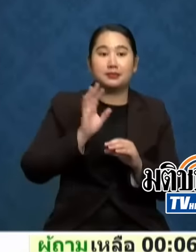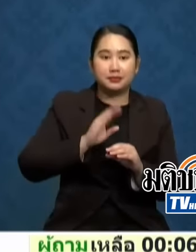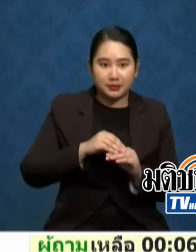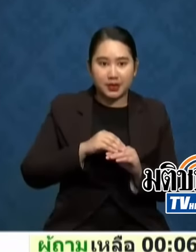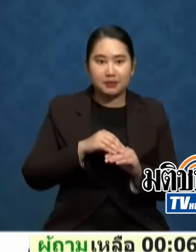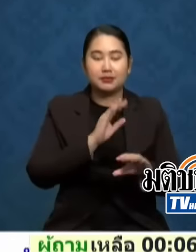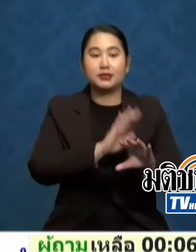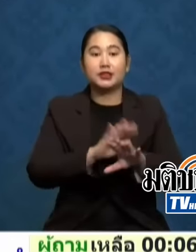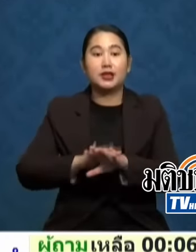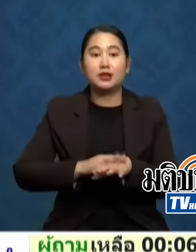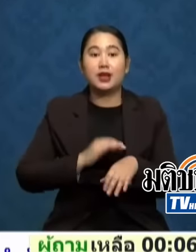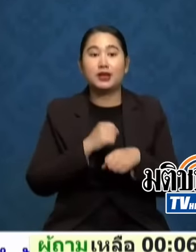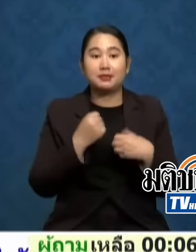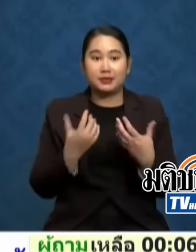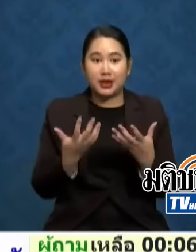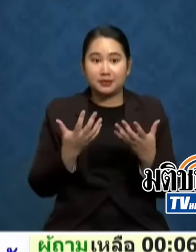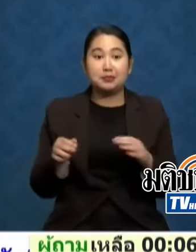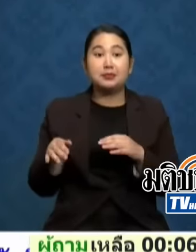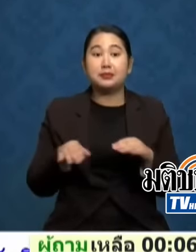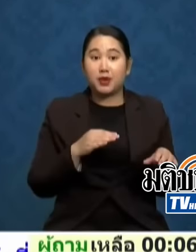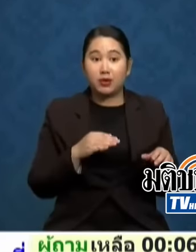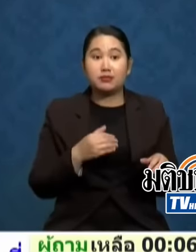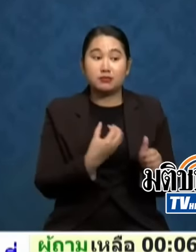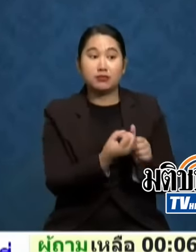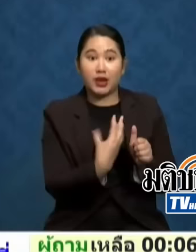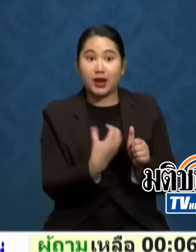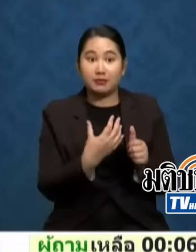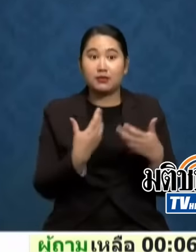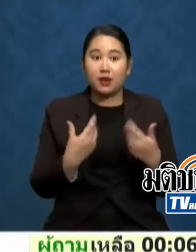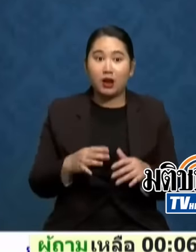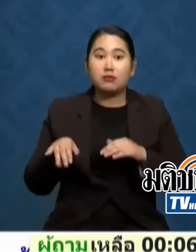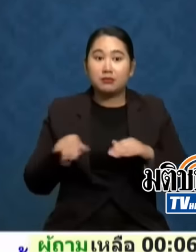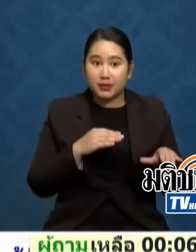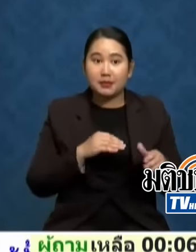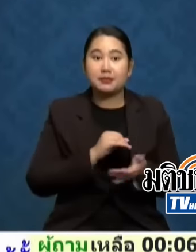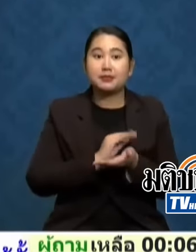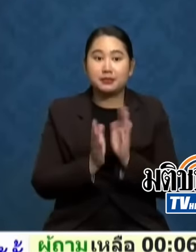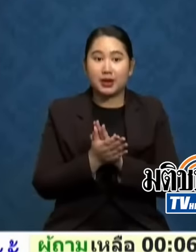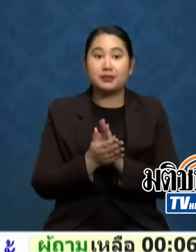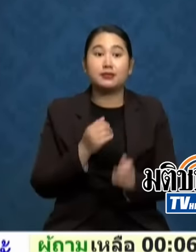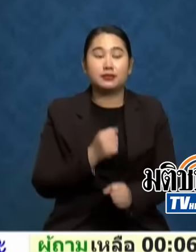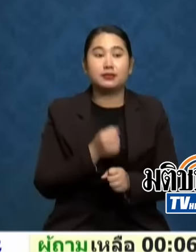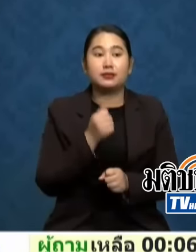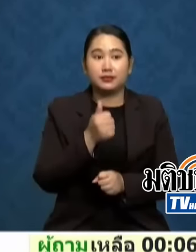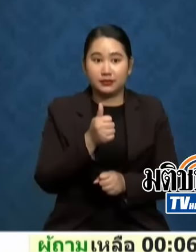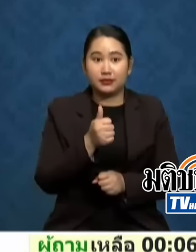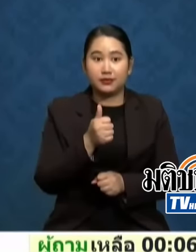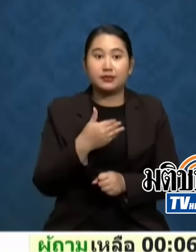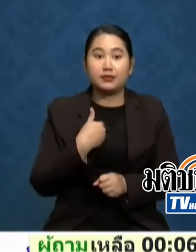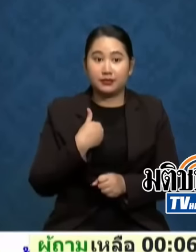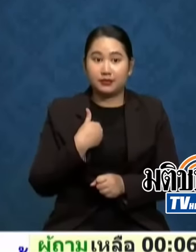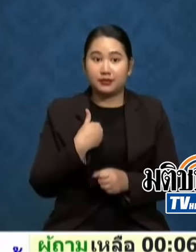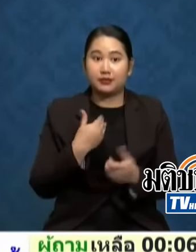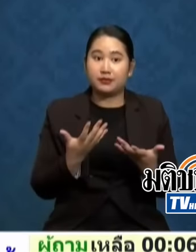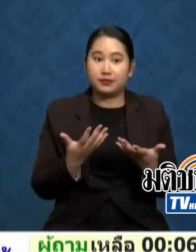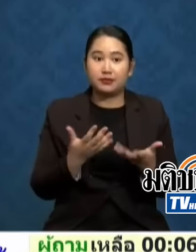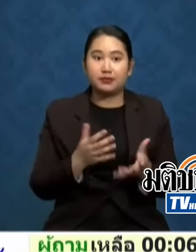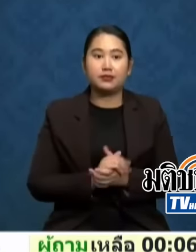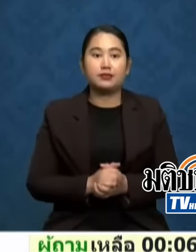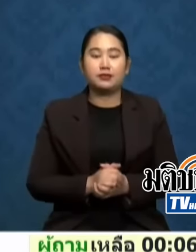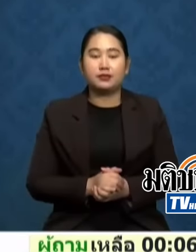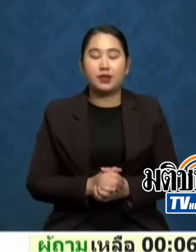ในการแจ้งเตือนอย่างไรแล้วพร้อมที่จะนำข้อเสนอแนะของผมในวันนี้ไปปรับใช้เพื่อเพิ่มประสิทธิภาพในการแจ้งเตือนหรือไม่อย่างไร